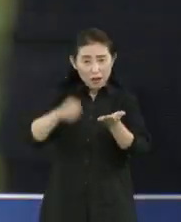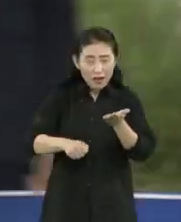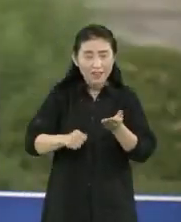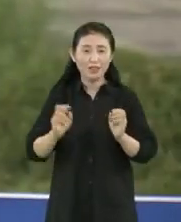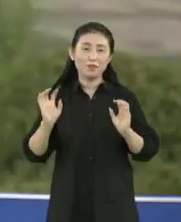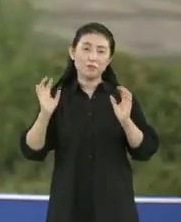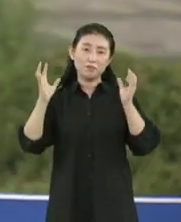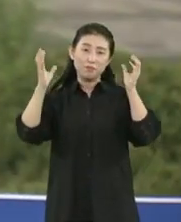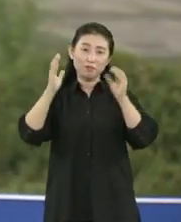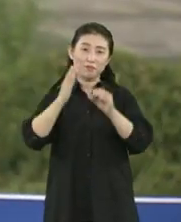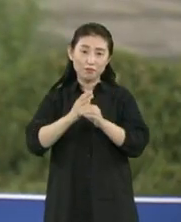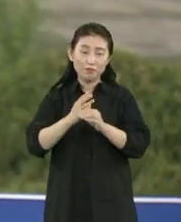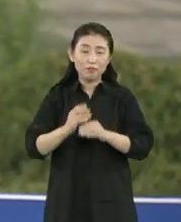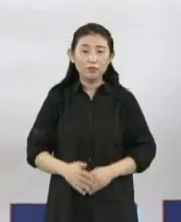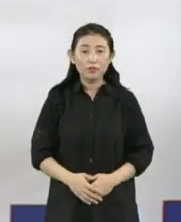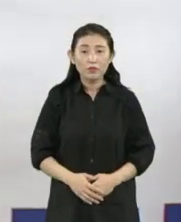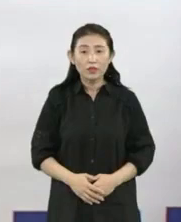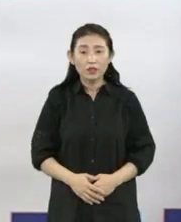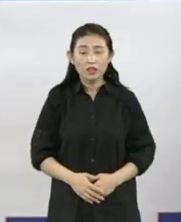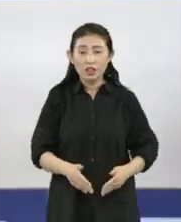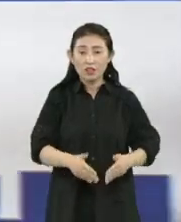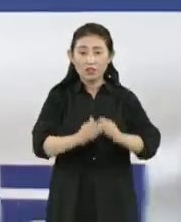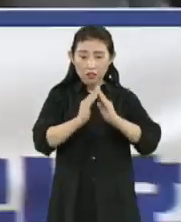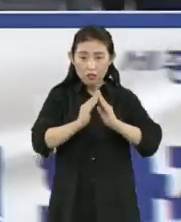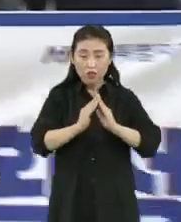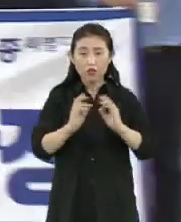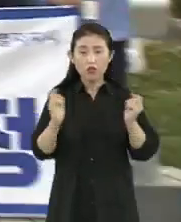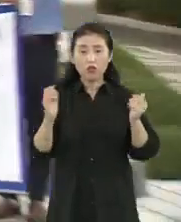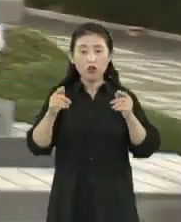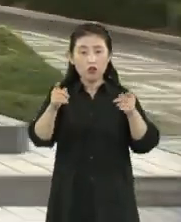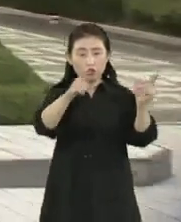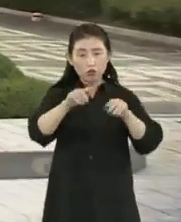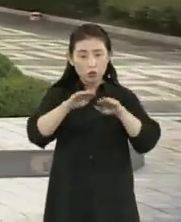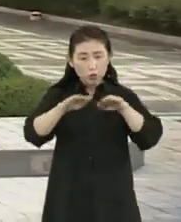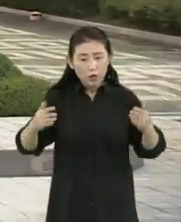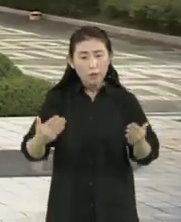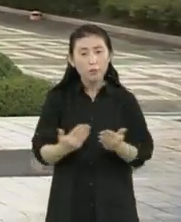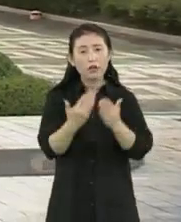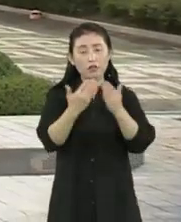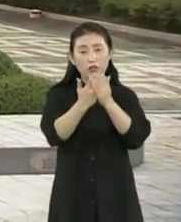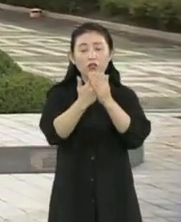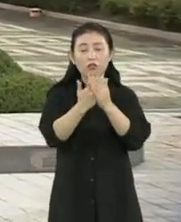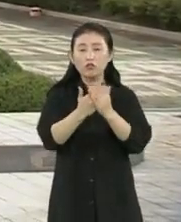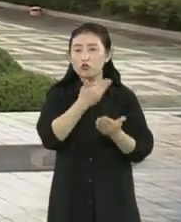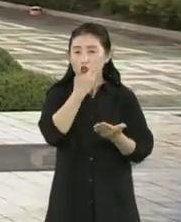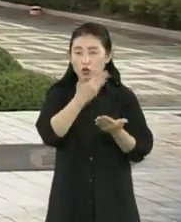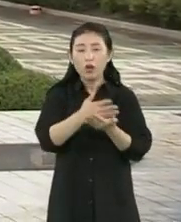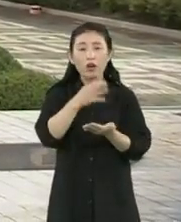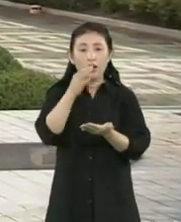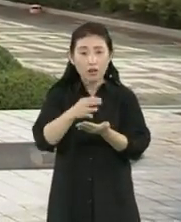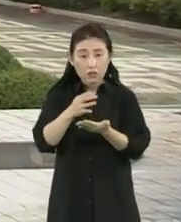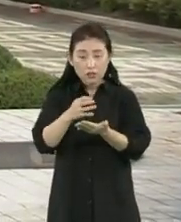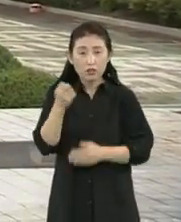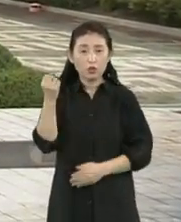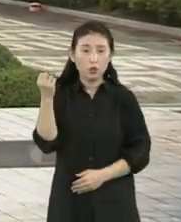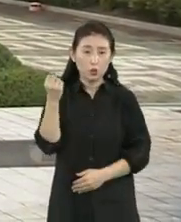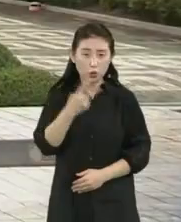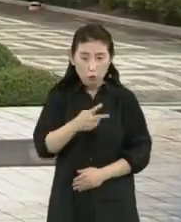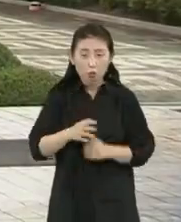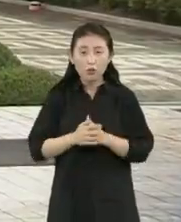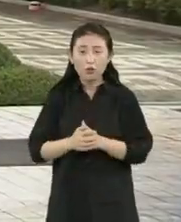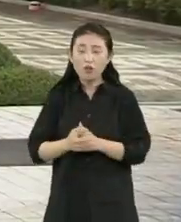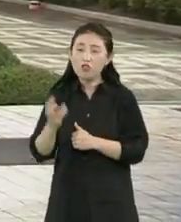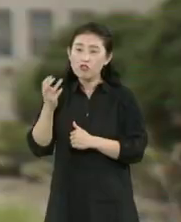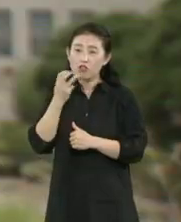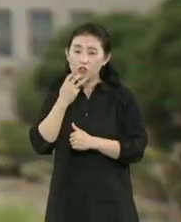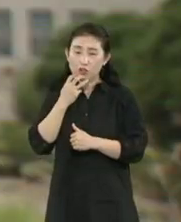입장을 밝혔습니다. 세종의사당 설치는 국가 균형 발전이라는 가치를 실현하고 행정수도 완성이란 후속이 될